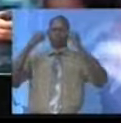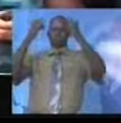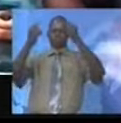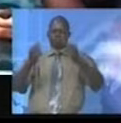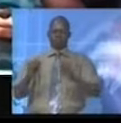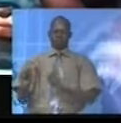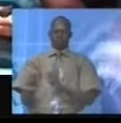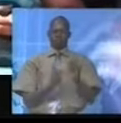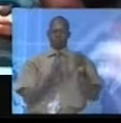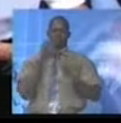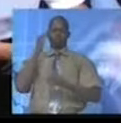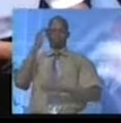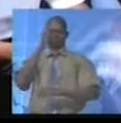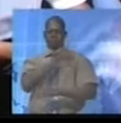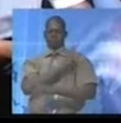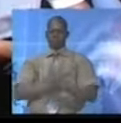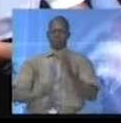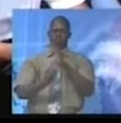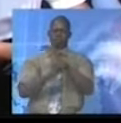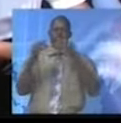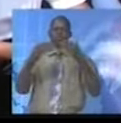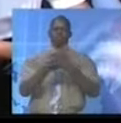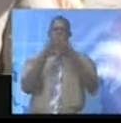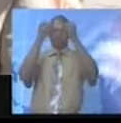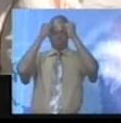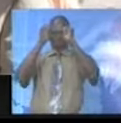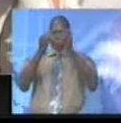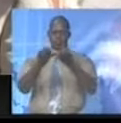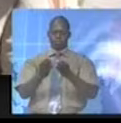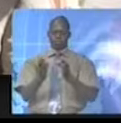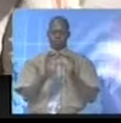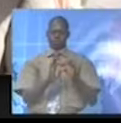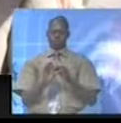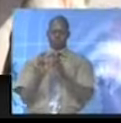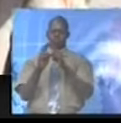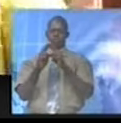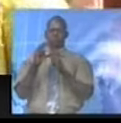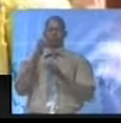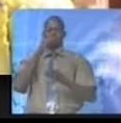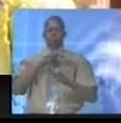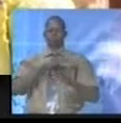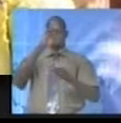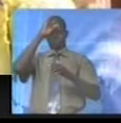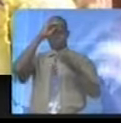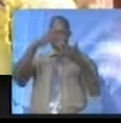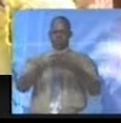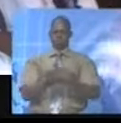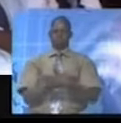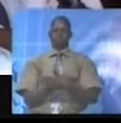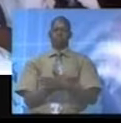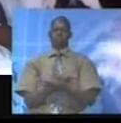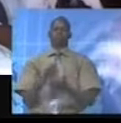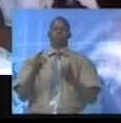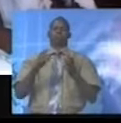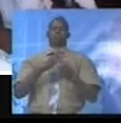tête de la commune de Tenkodogo, le nouveau maire aura besoin de la cohésion et de l'unité des fils et filles de la municipalité,